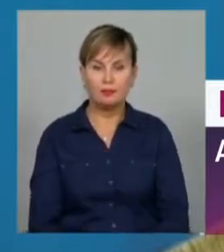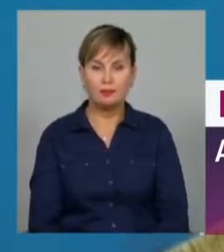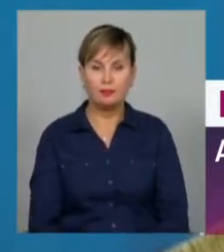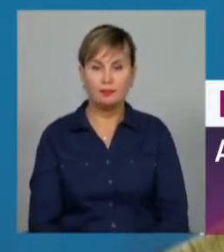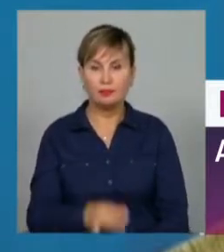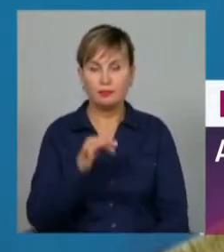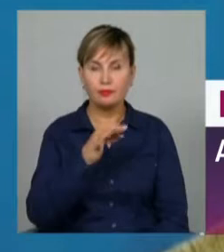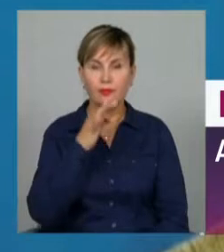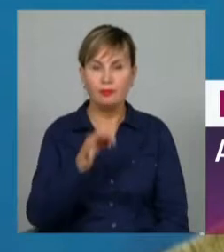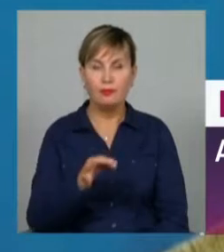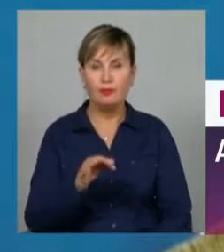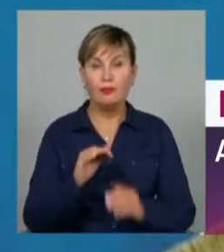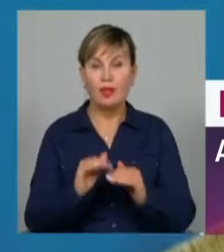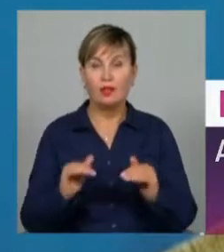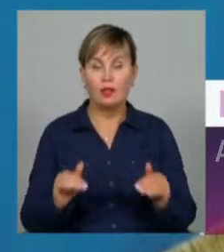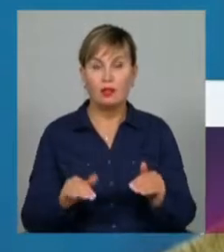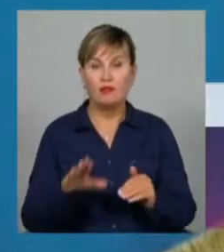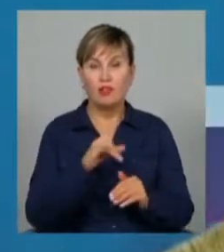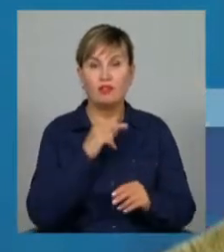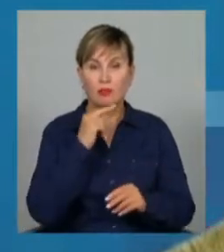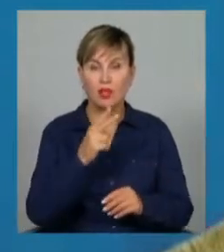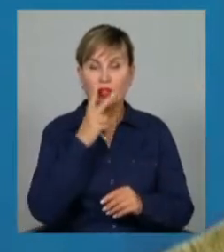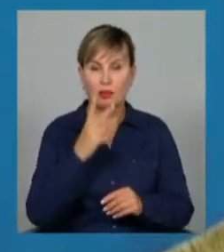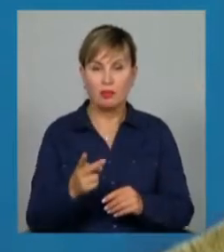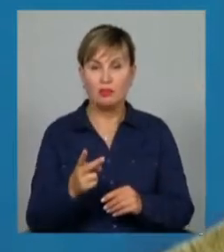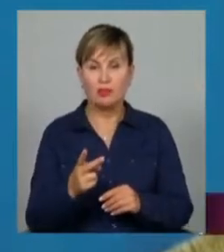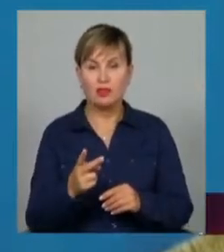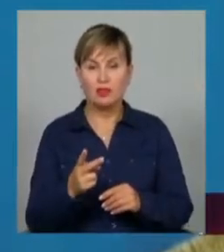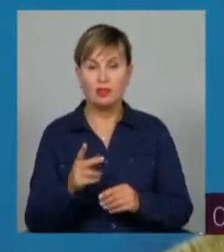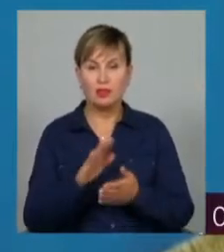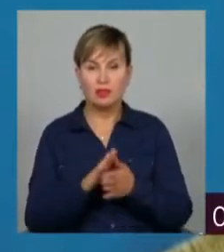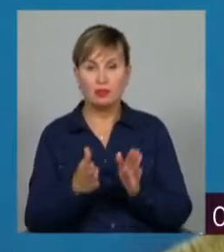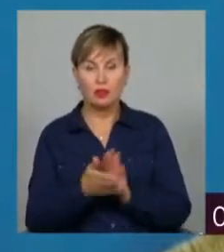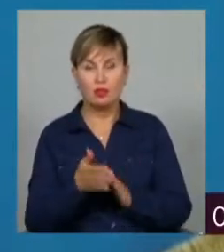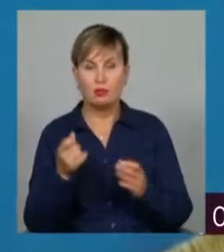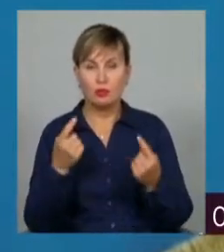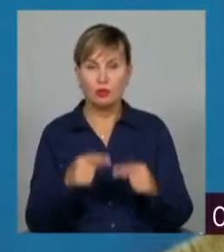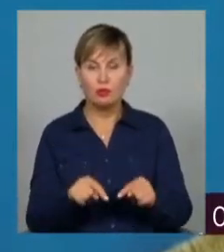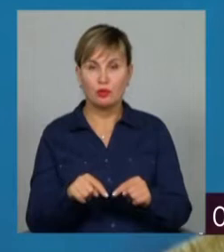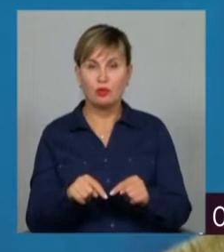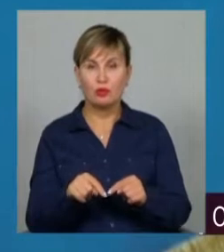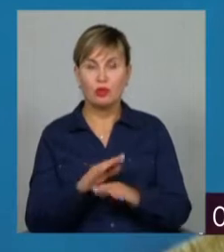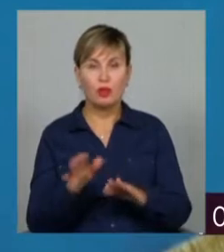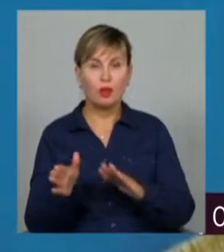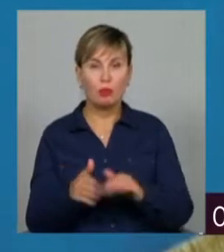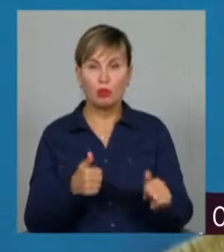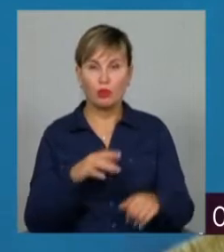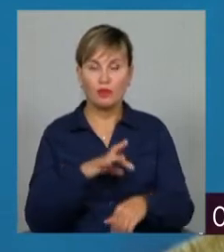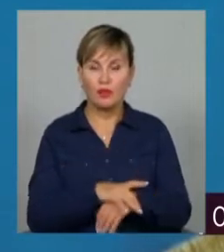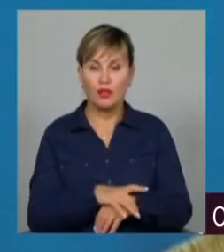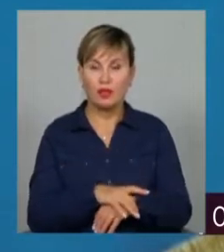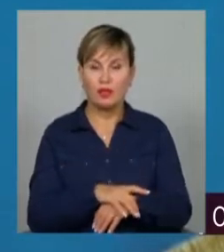И сказать: ребята, вот вы внимательно посмотрите, там, вот, там ситуация другая. Например, то есть не после факта,